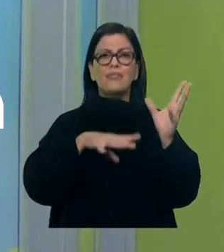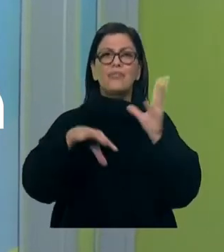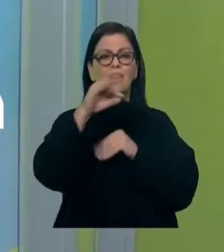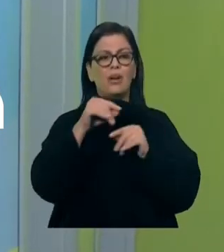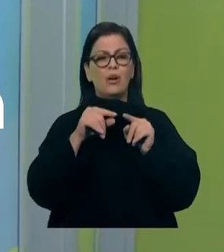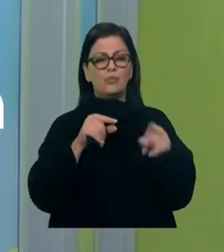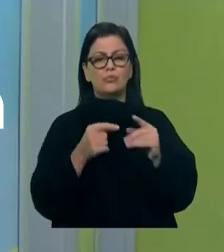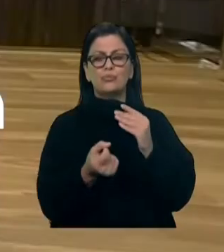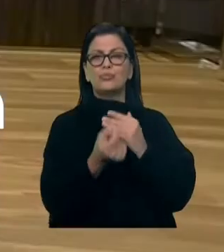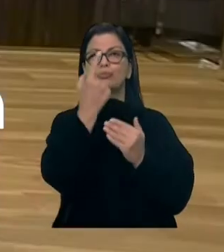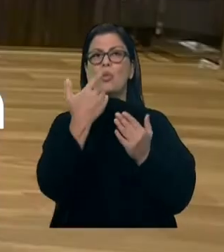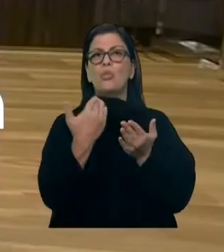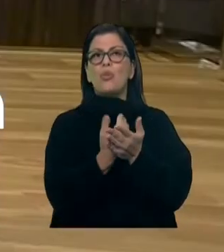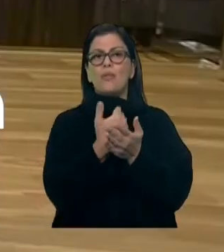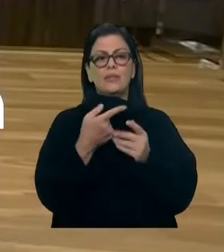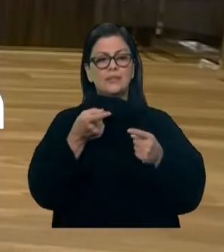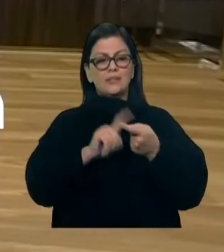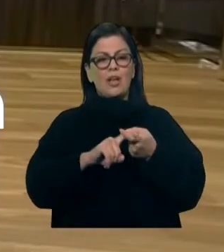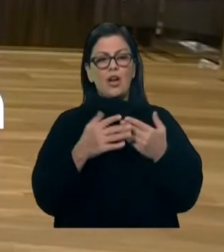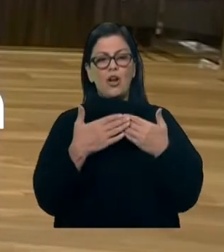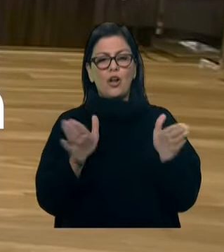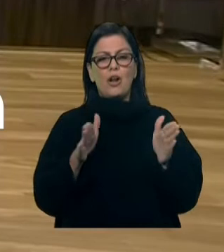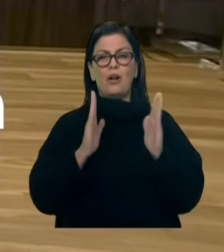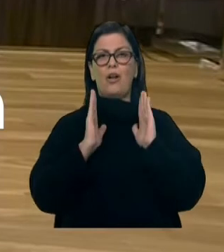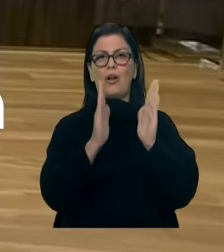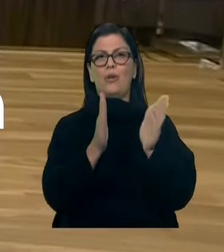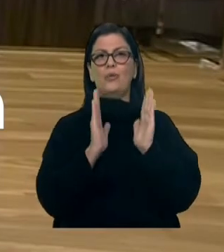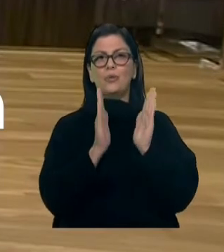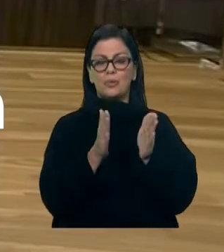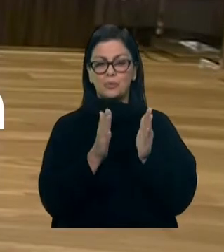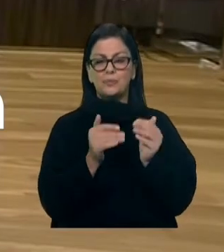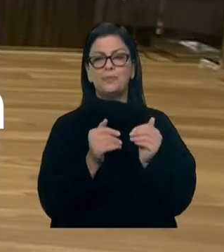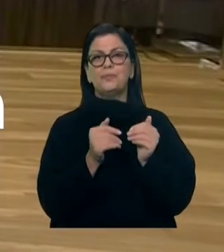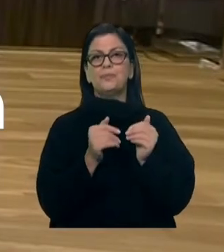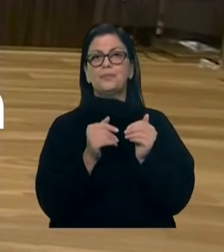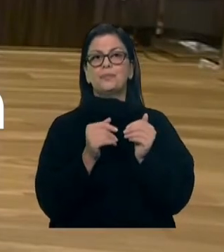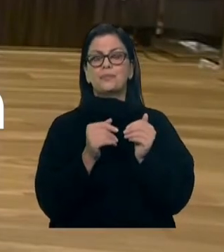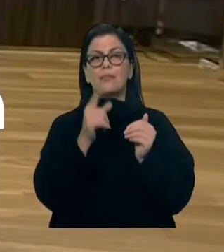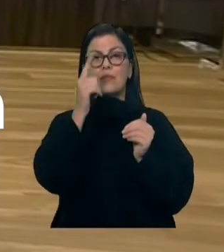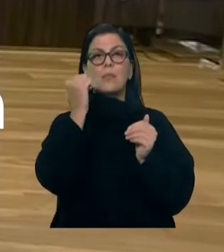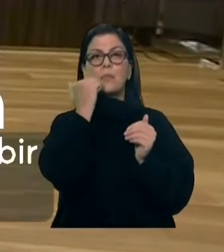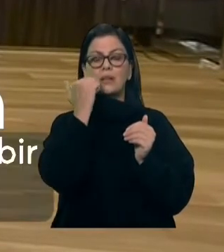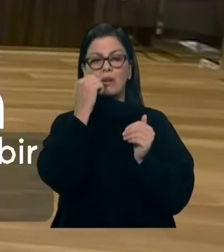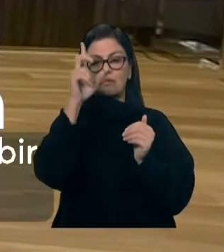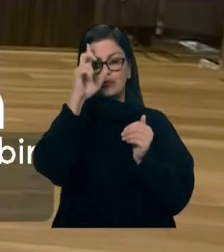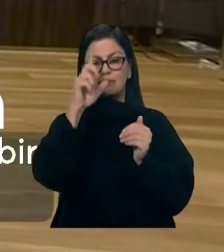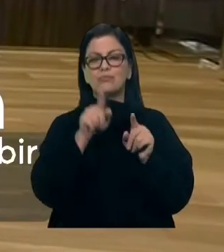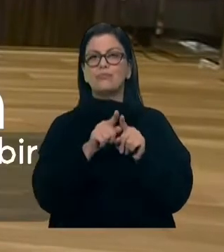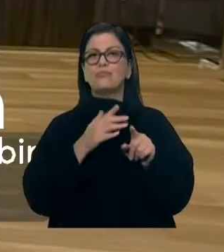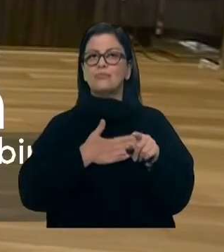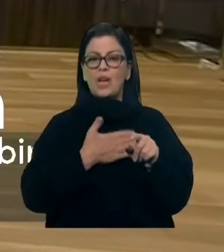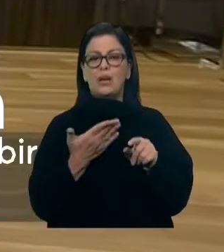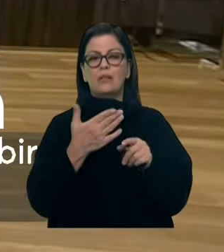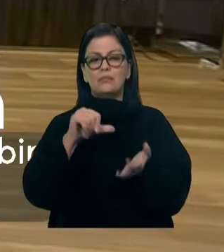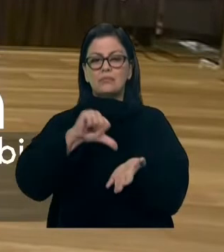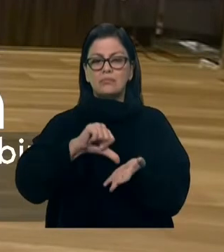bir dəhliz imkanı yaradacaq. Görüşlə həm də Moskva və Bakı münasibətləri yeni mərhələyə qədəm qoydu. Görünür, onsuz da regional yanaşmaları